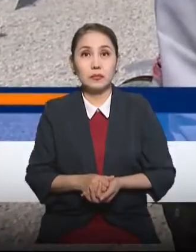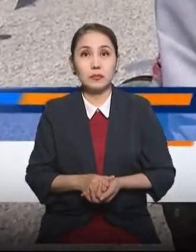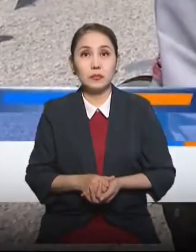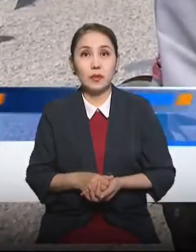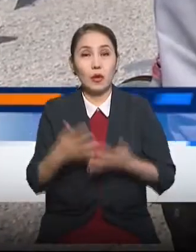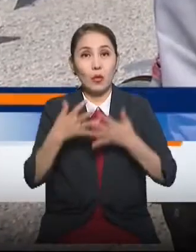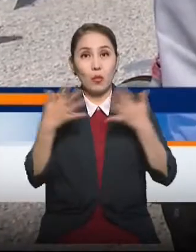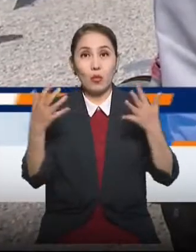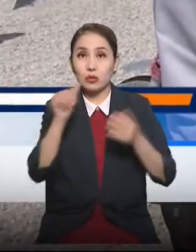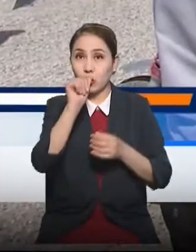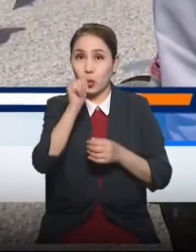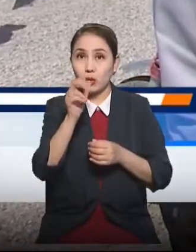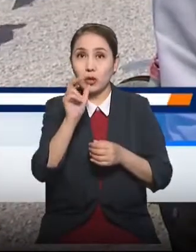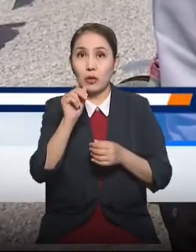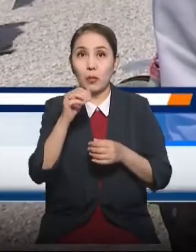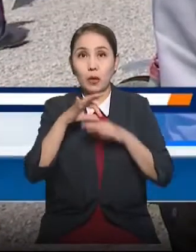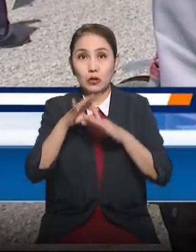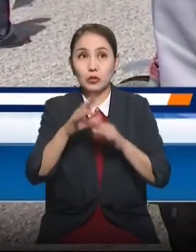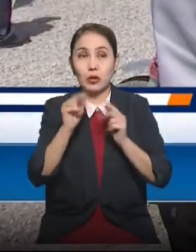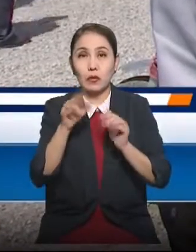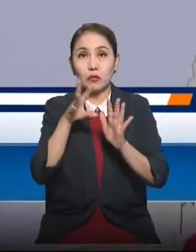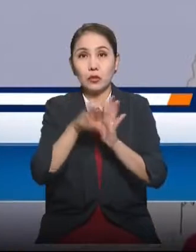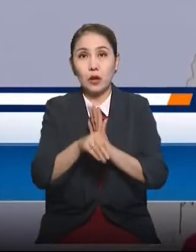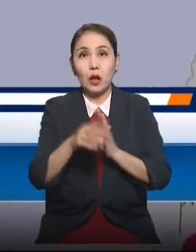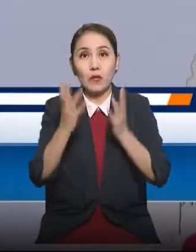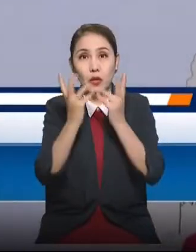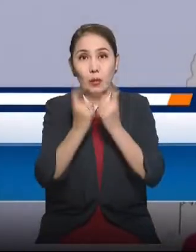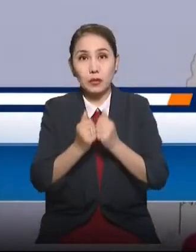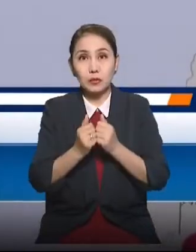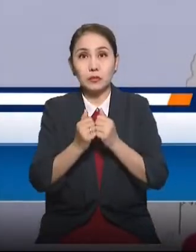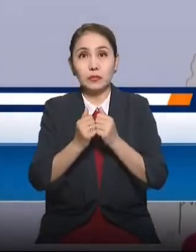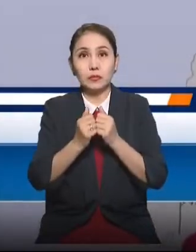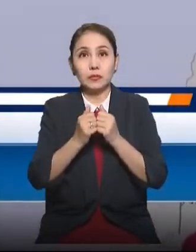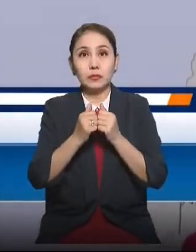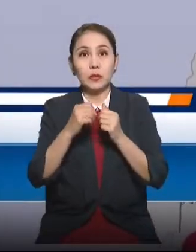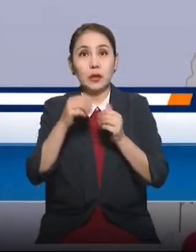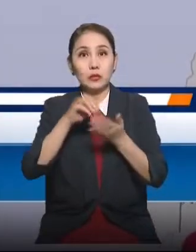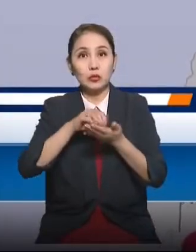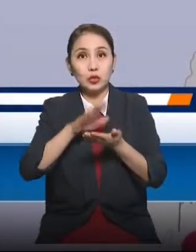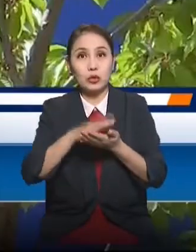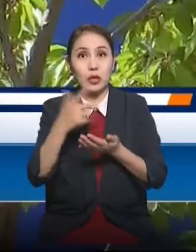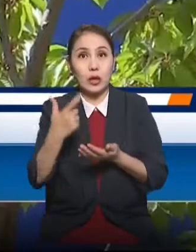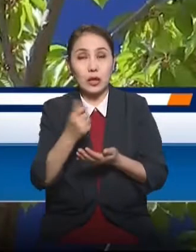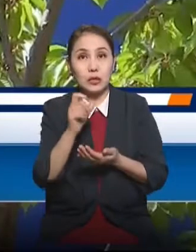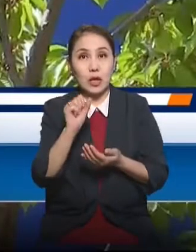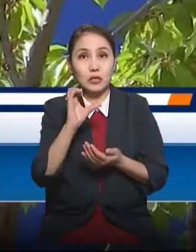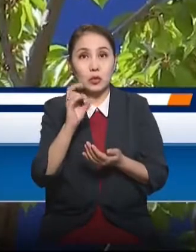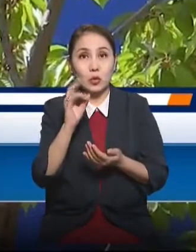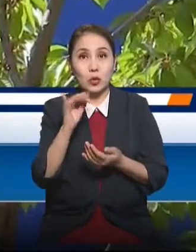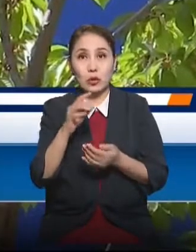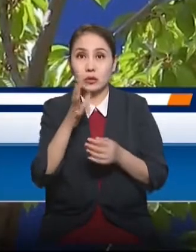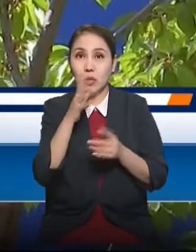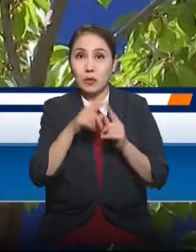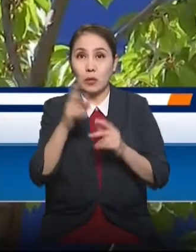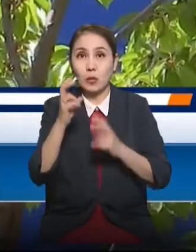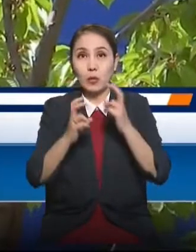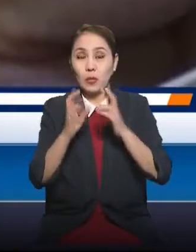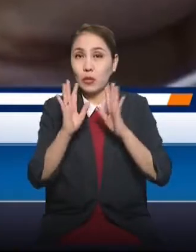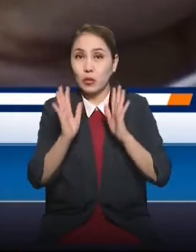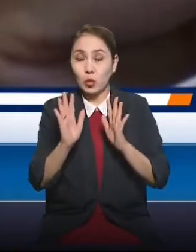Больше года прошло, как в нашей стране началось внедрение автоматизированной системы контроля учета газа АСКУК. За это время предприниматы не